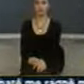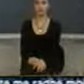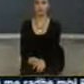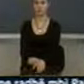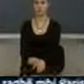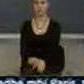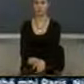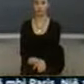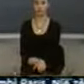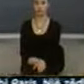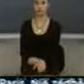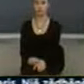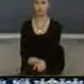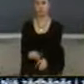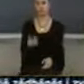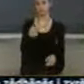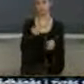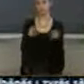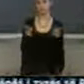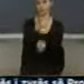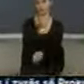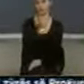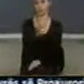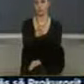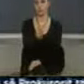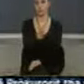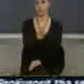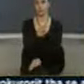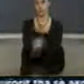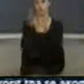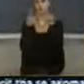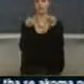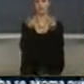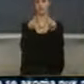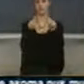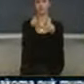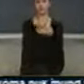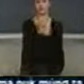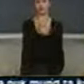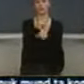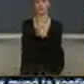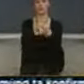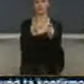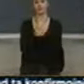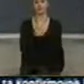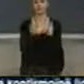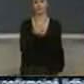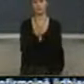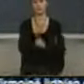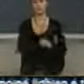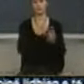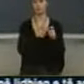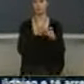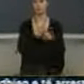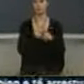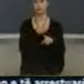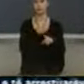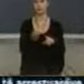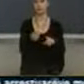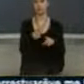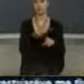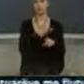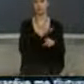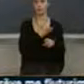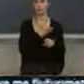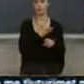Kërësus i përthetë mashkurt, pranda edhe në do të përgjigje mashkurt. Vërtet, procesi i transformimit të fësëkës në forcë